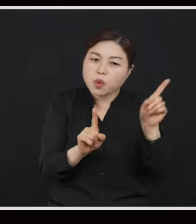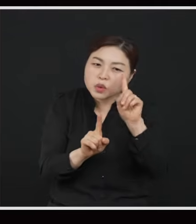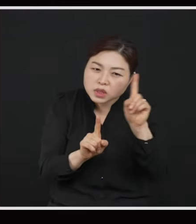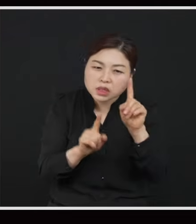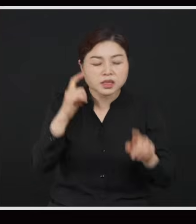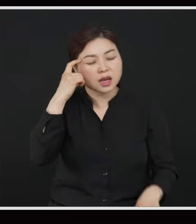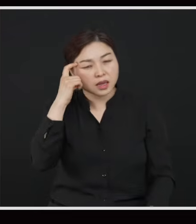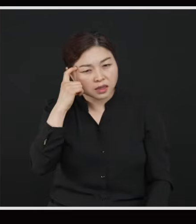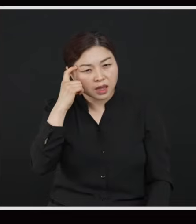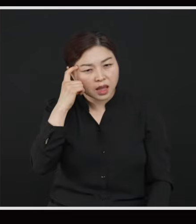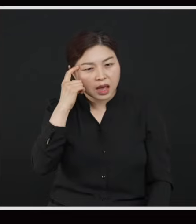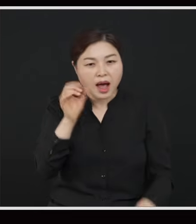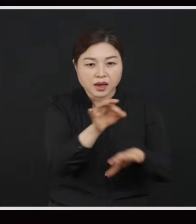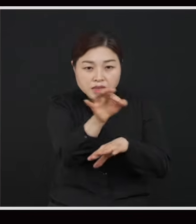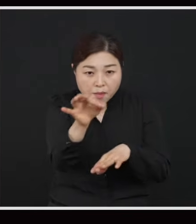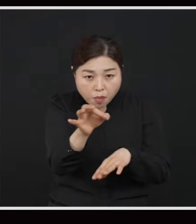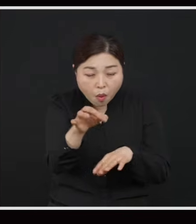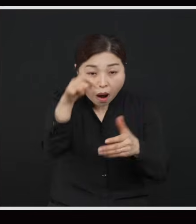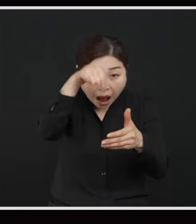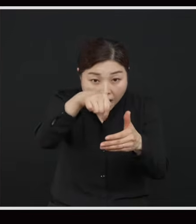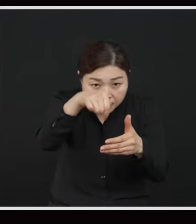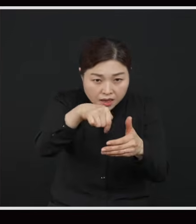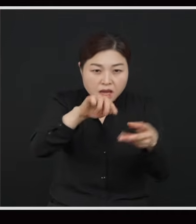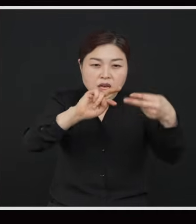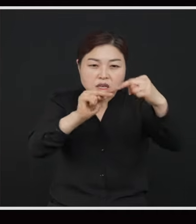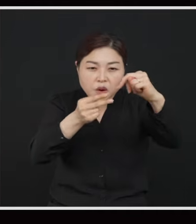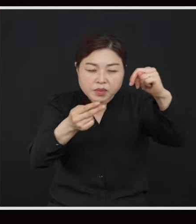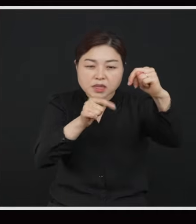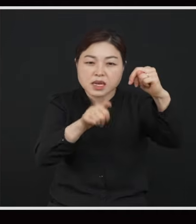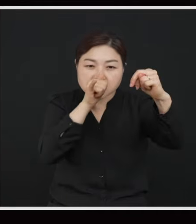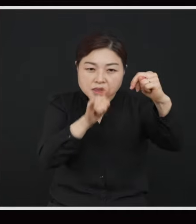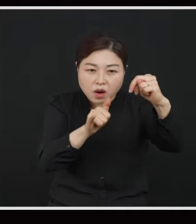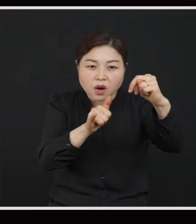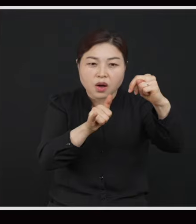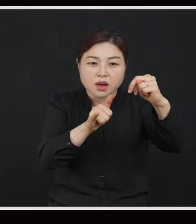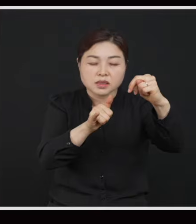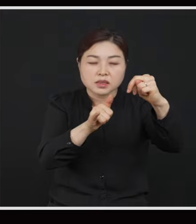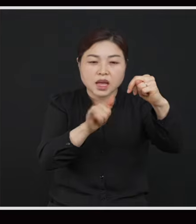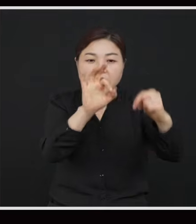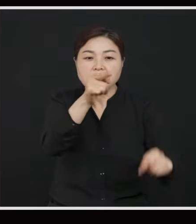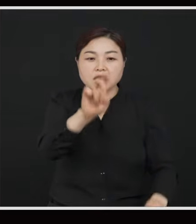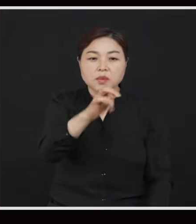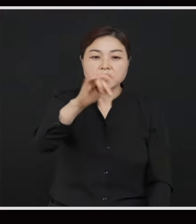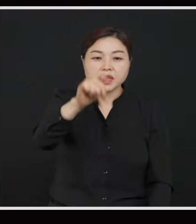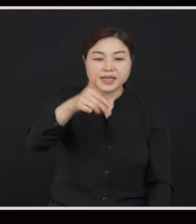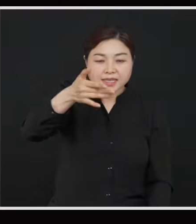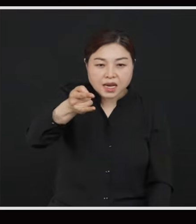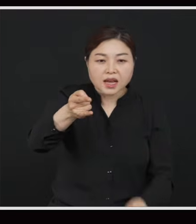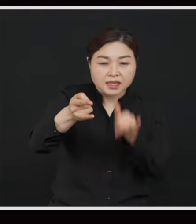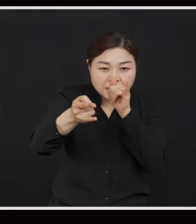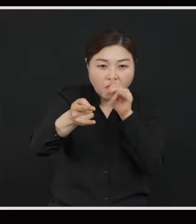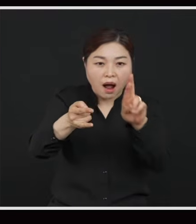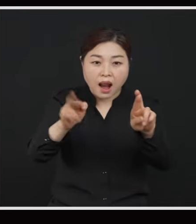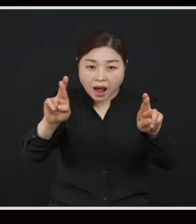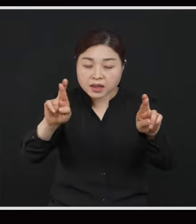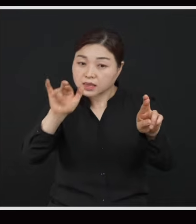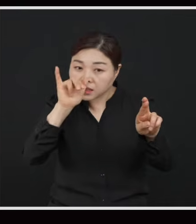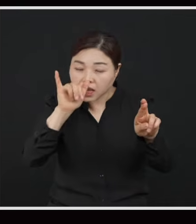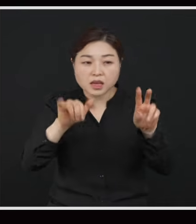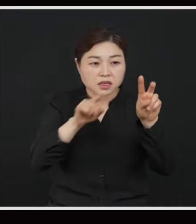안에 염색체라는 게 있는데 이게 하나씩 있어요. 하나는 엄마한테서 받고 하나는 아빠한테서 받고. 이걸